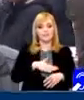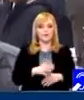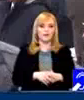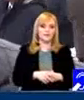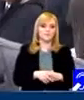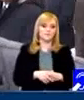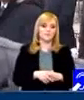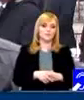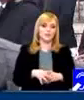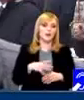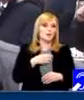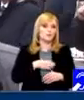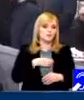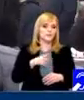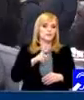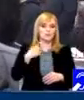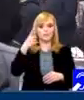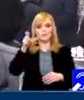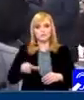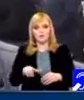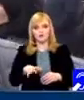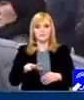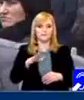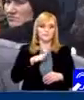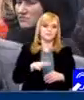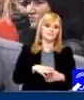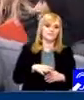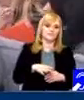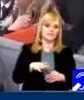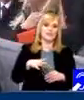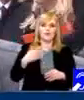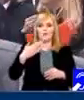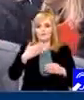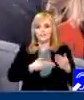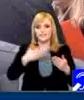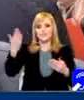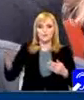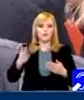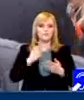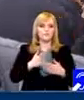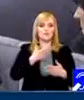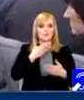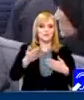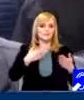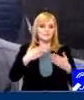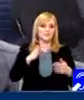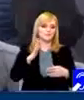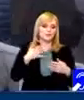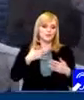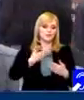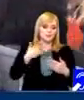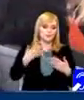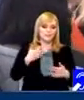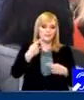că o persoană sau trecută printr-un gen de artă devine mai comunicabilă, mai frumoasă, mai receptivă și aceasta va deveni o tradiție